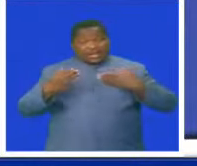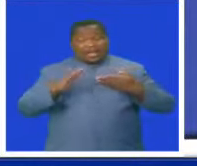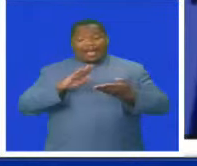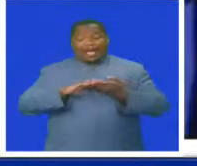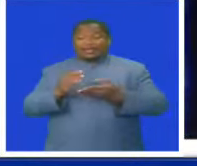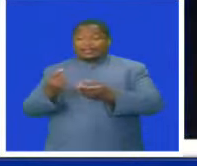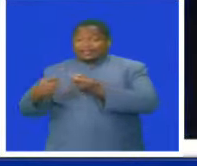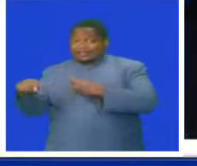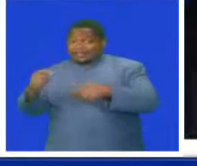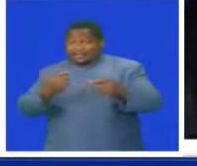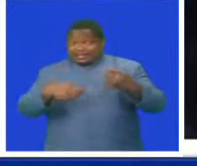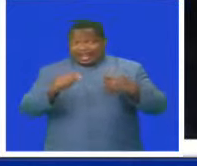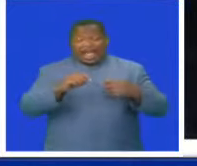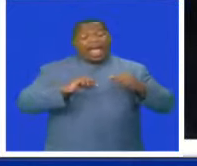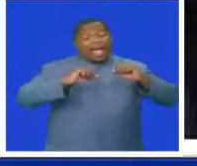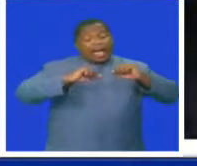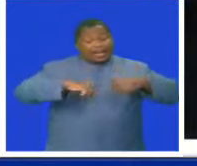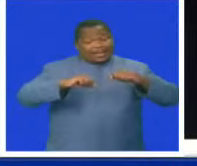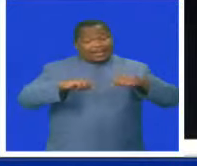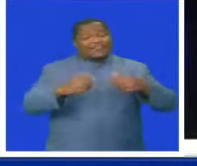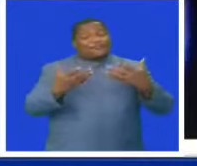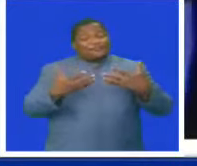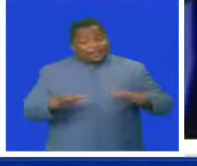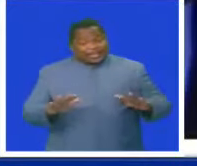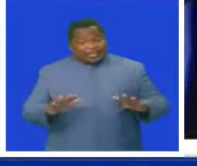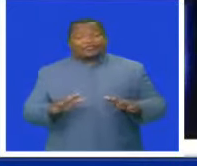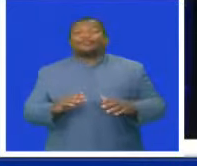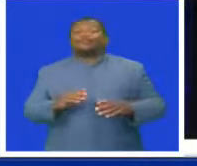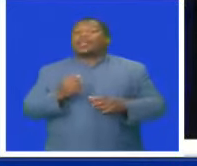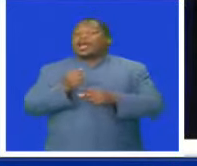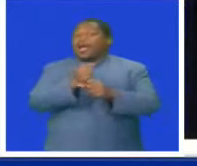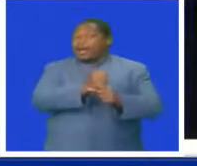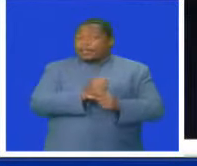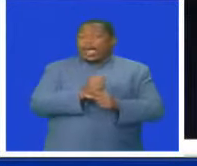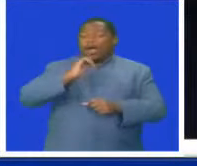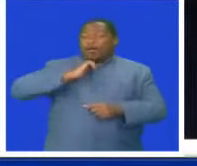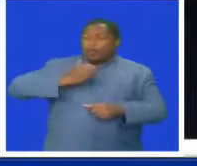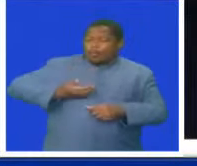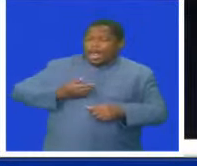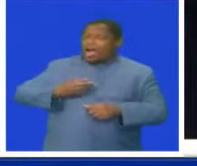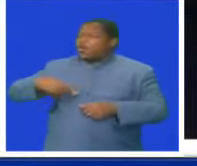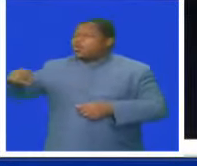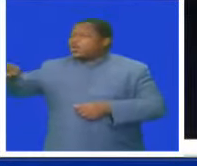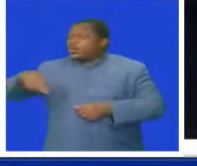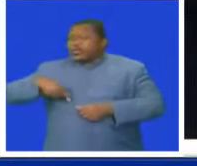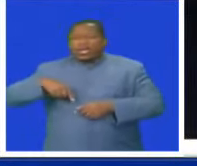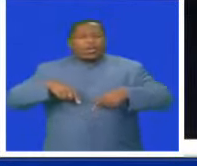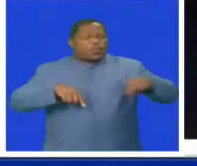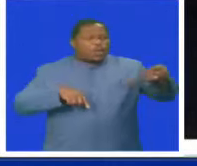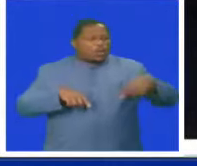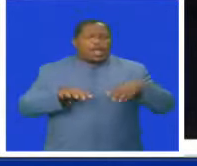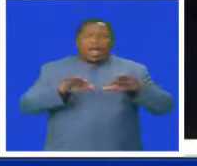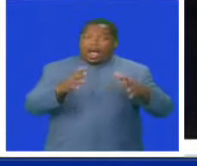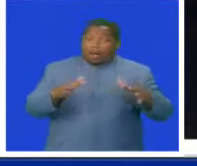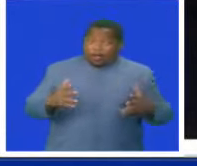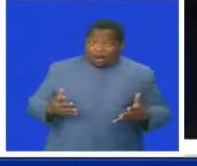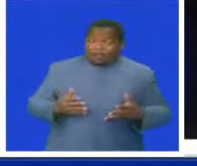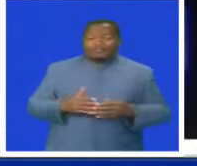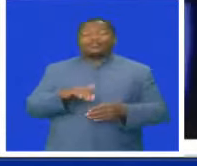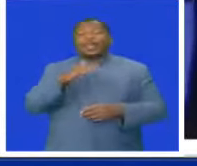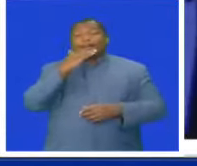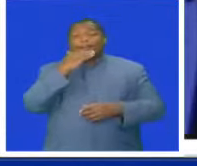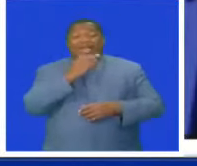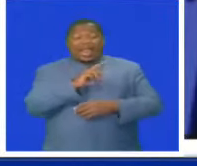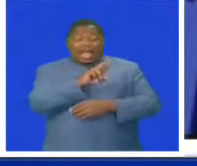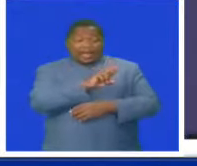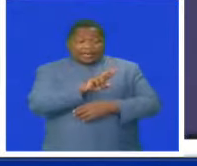sifunza ngasinye ngasinye kanye ngenyanga sitawukhipha abantu labamakhulu lamabili